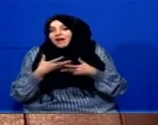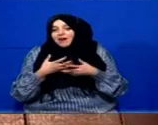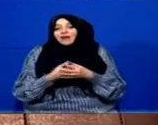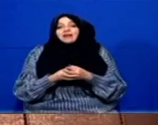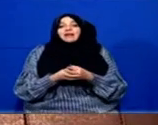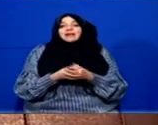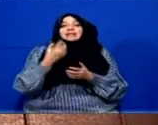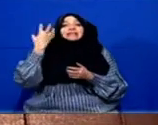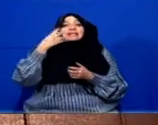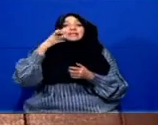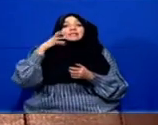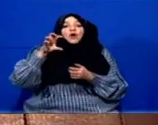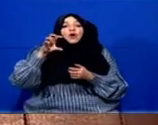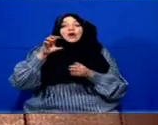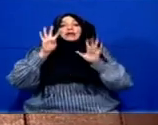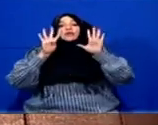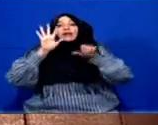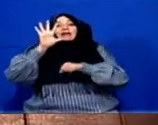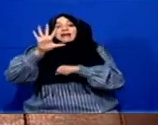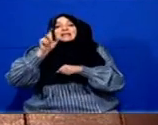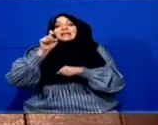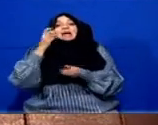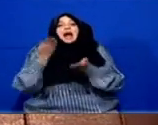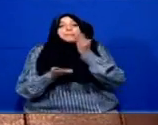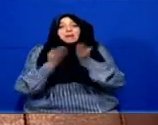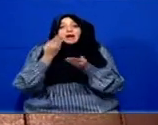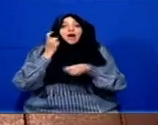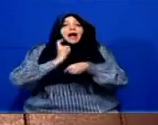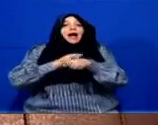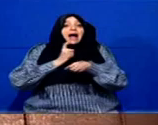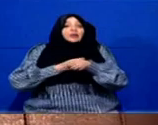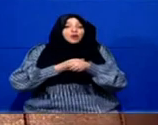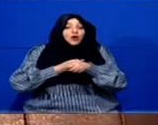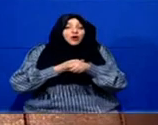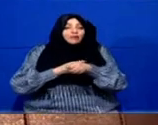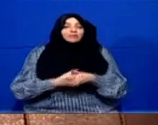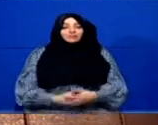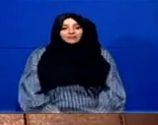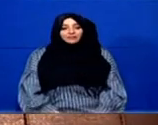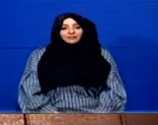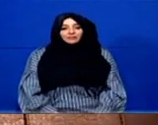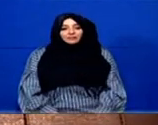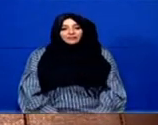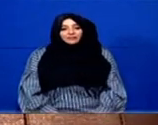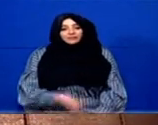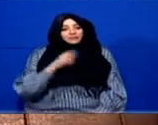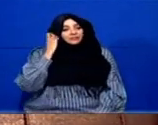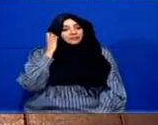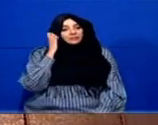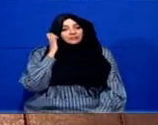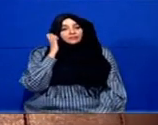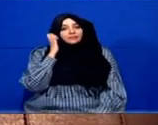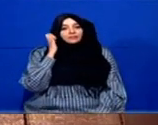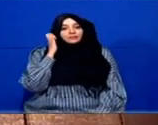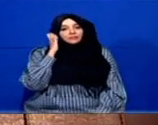500 و95 غراما في في الفضه من الفضه وهكذا وكذلك